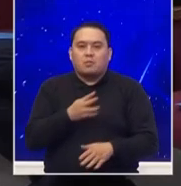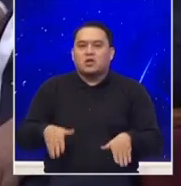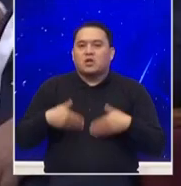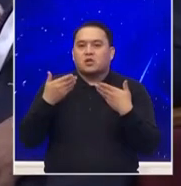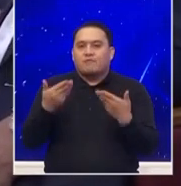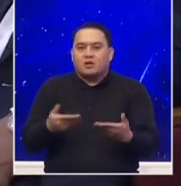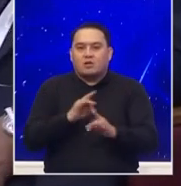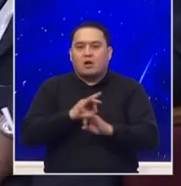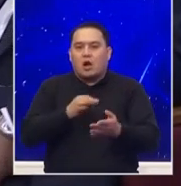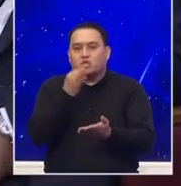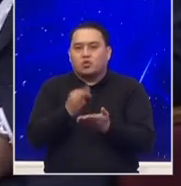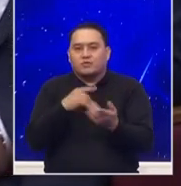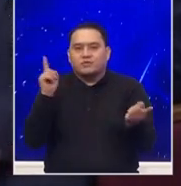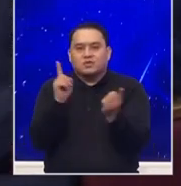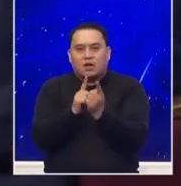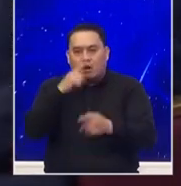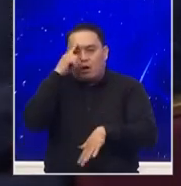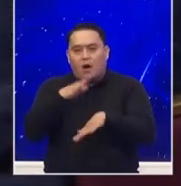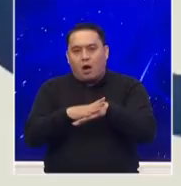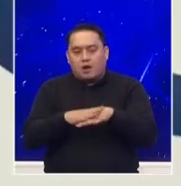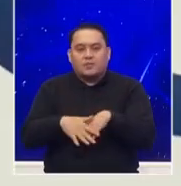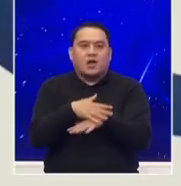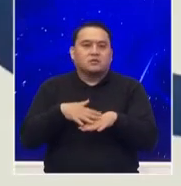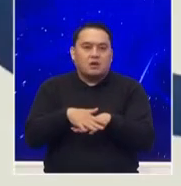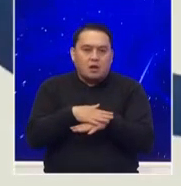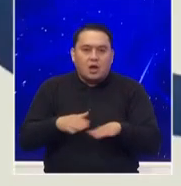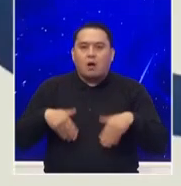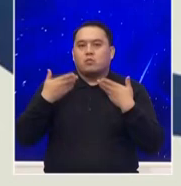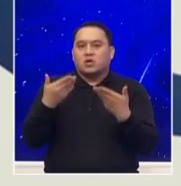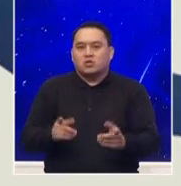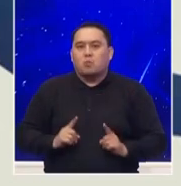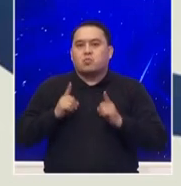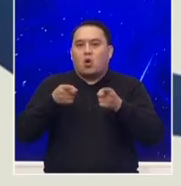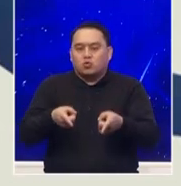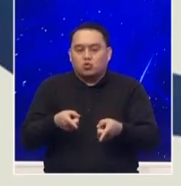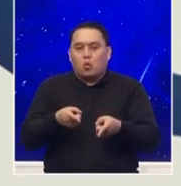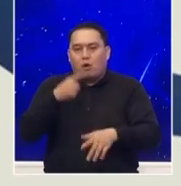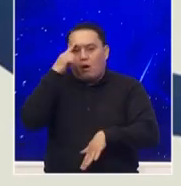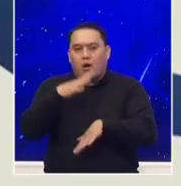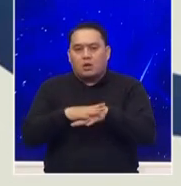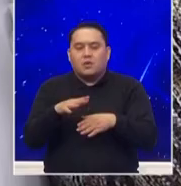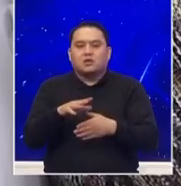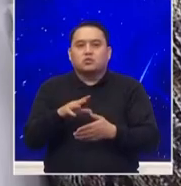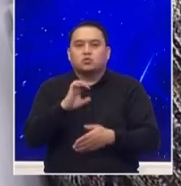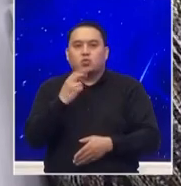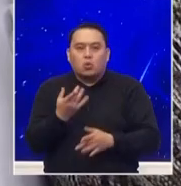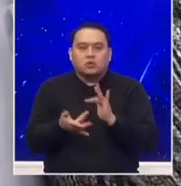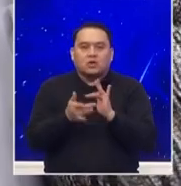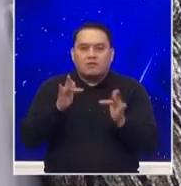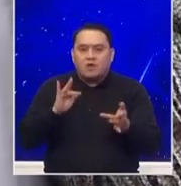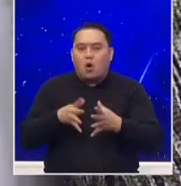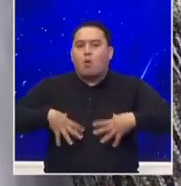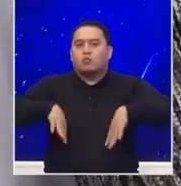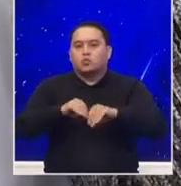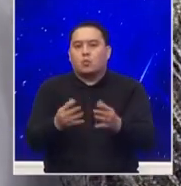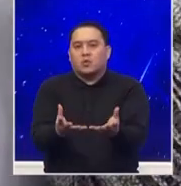предложений, высказанных на отчетных встречах акимов с населением, обращений, поступивших на блок акима области, в социальных сетях, в